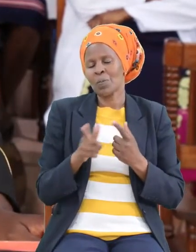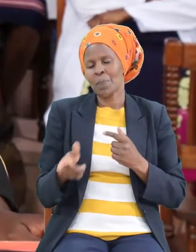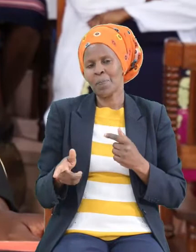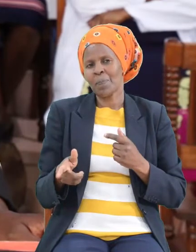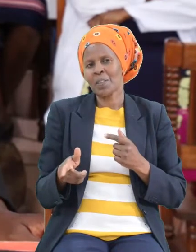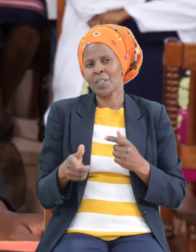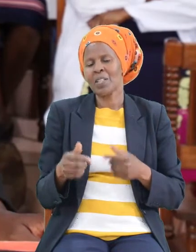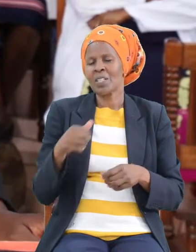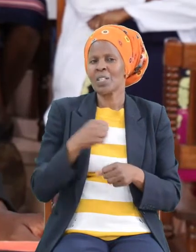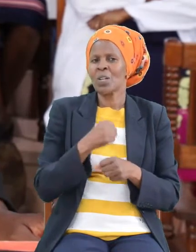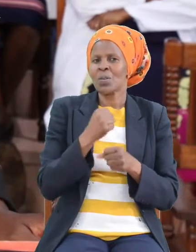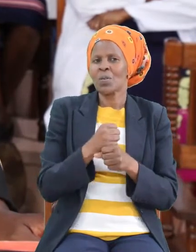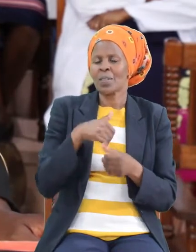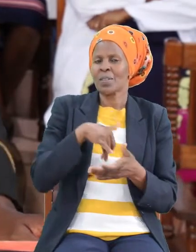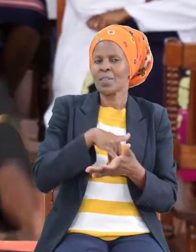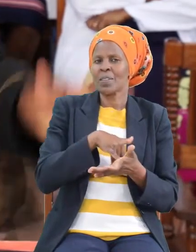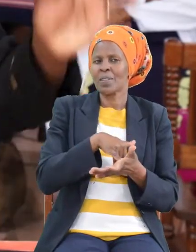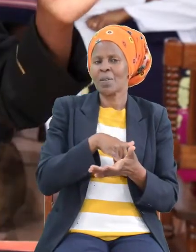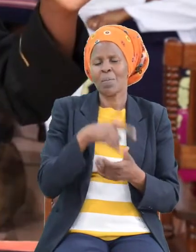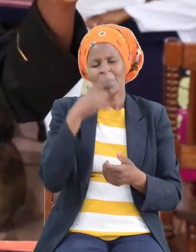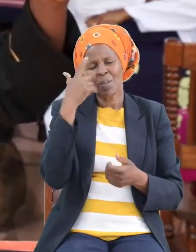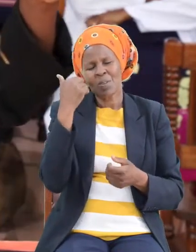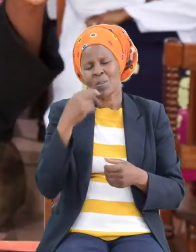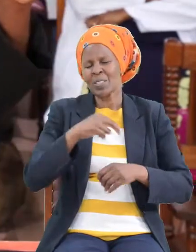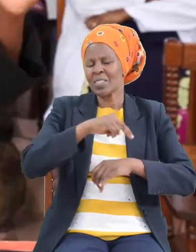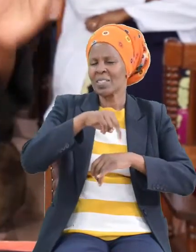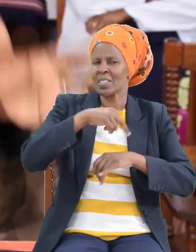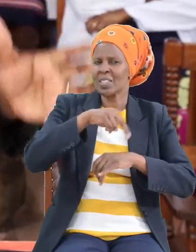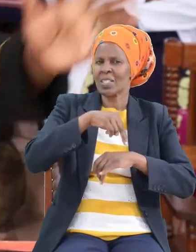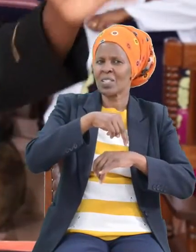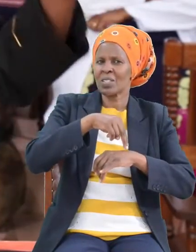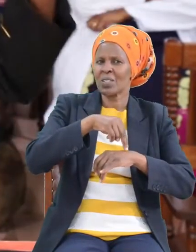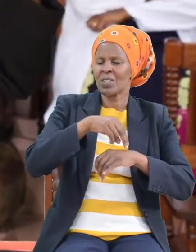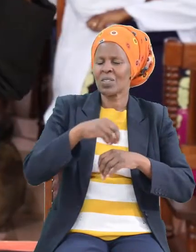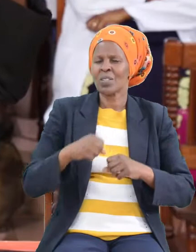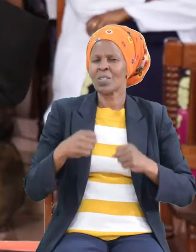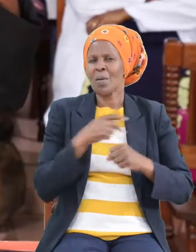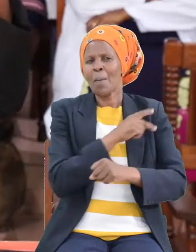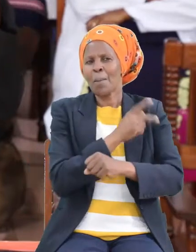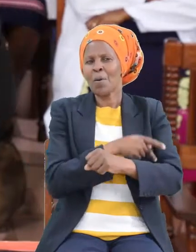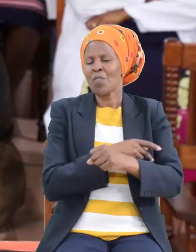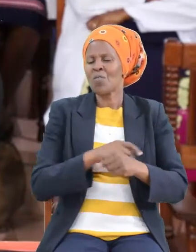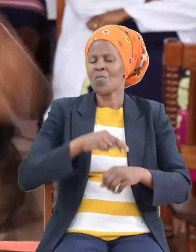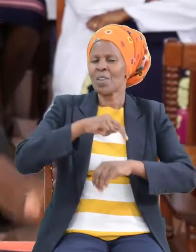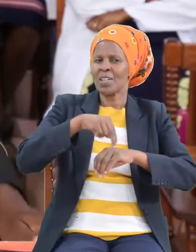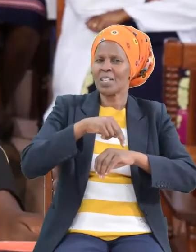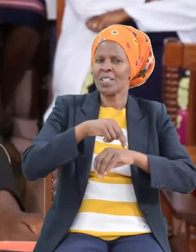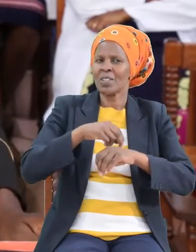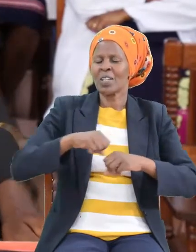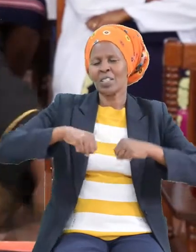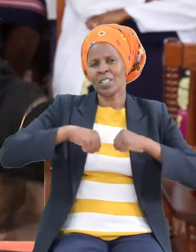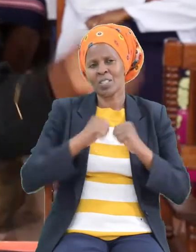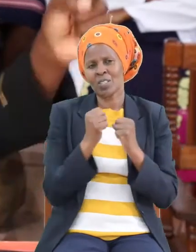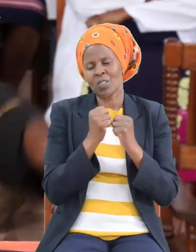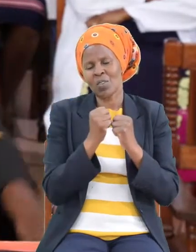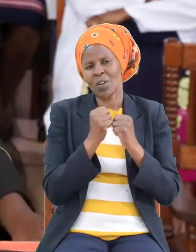katika kufanya hivyo, kwa sababu mataifa ambayo ilikuwa yako na nguvu sana yataharibiwa